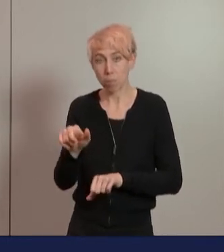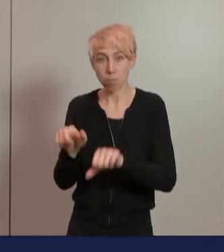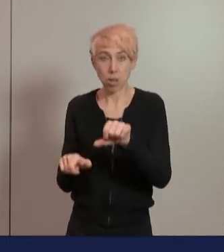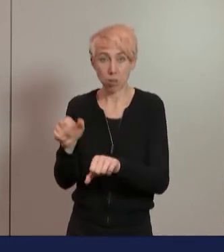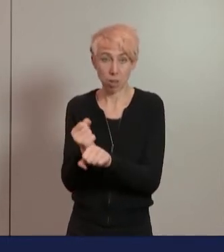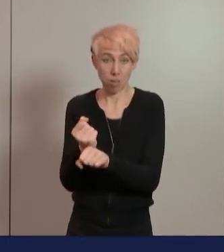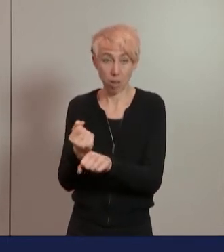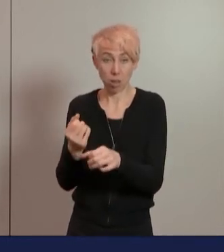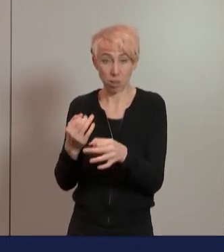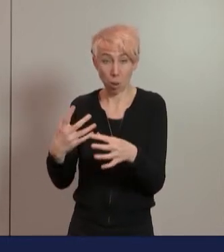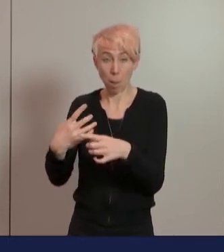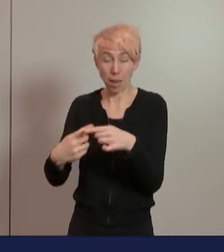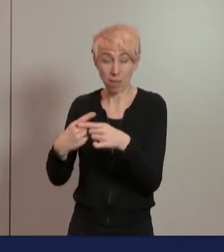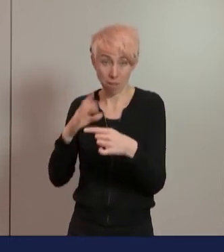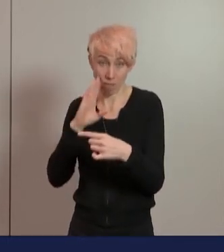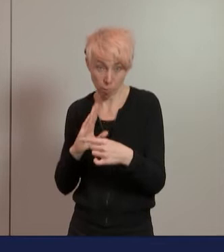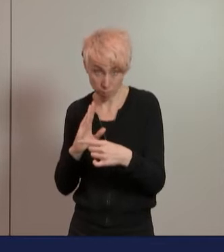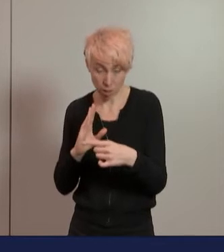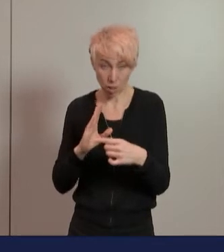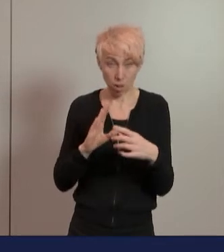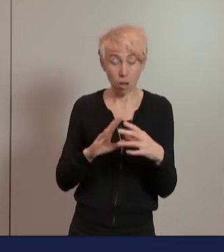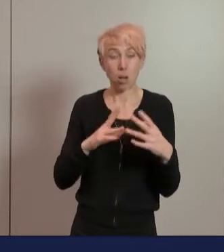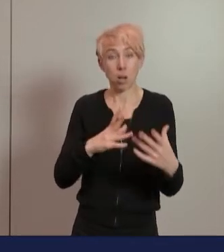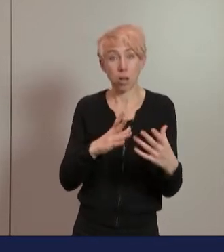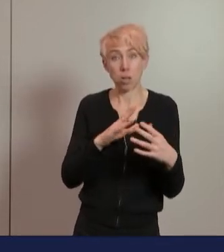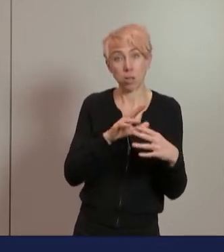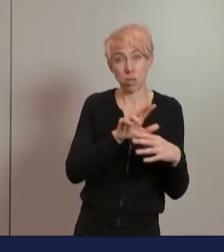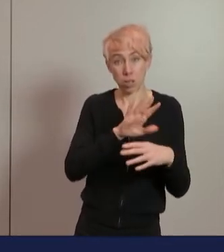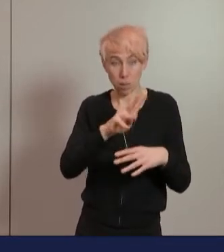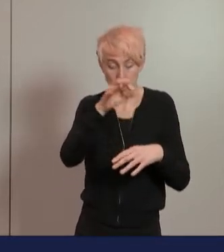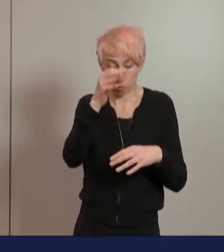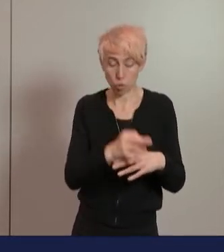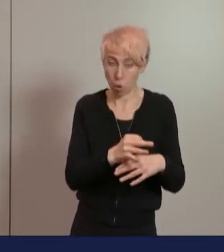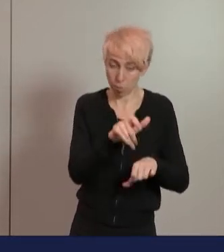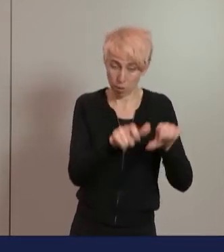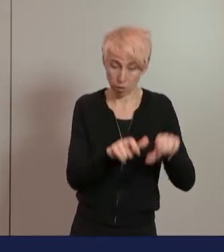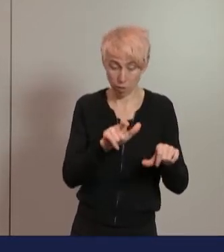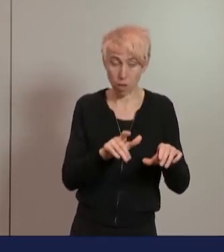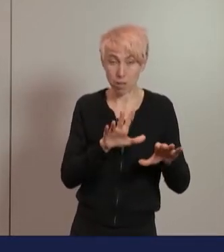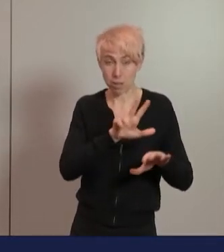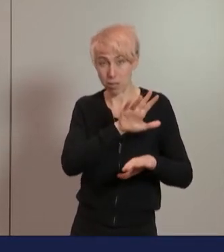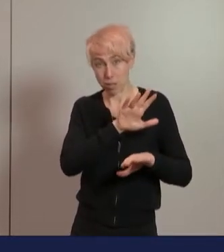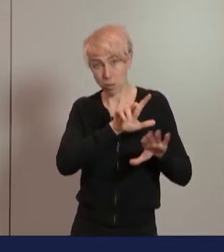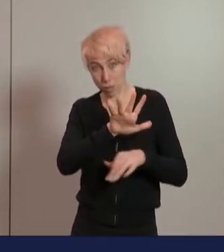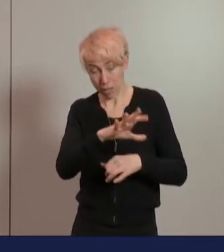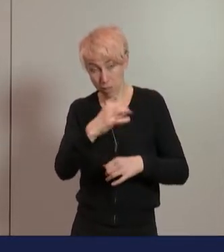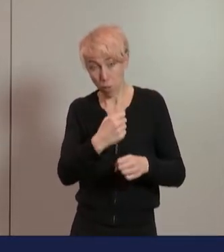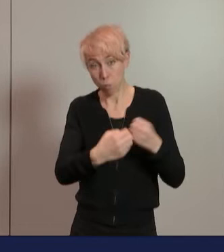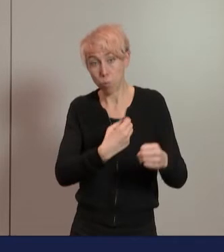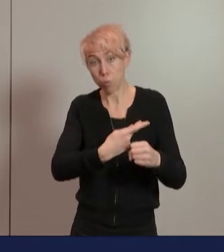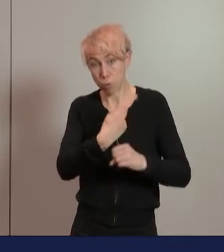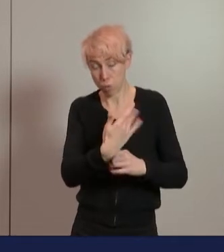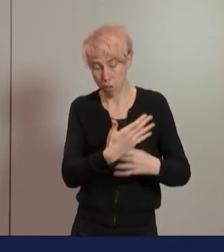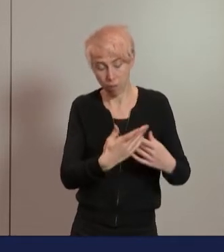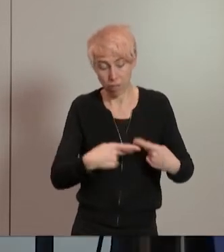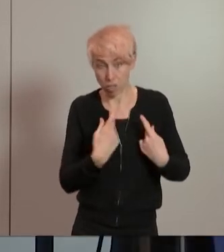Et 52,4%, c'est la part des femmes de 75 ans et plus vivant seules parmi l'ensemble des femmes de la classe d'âge. Ces éléments